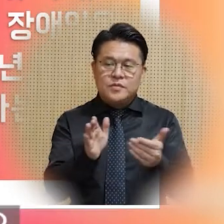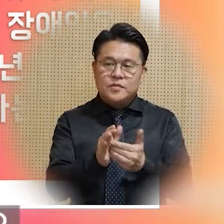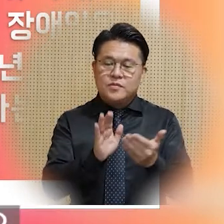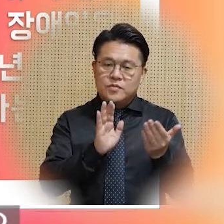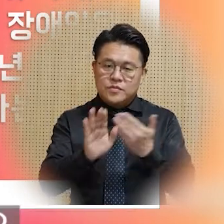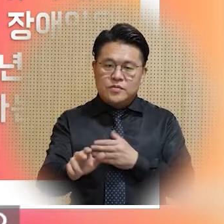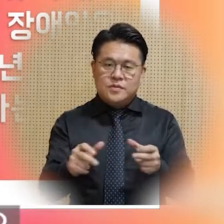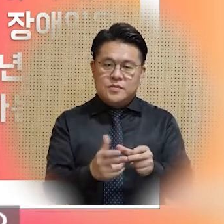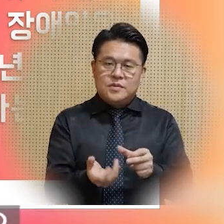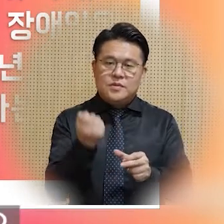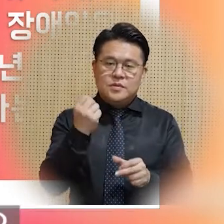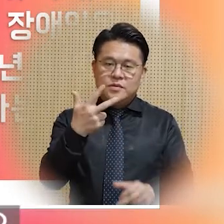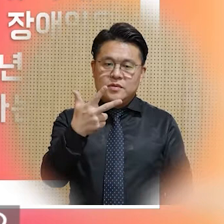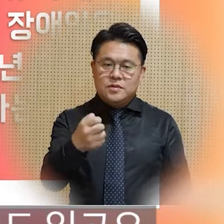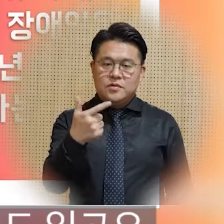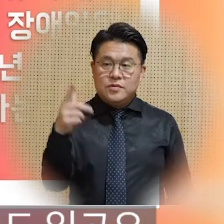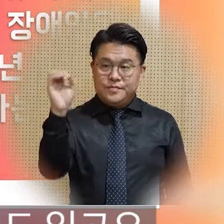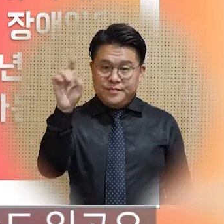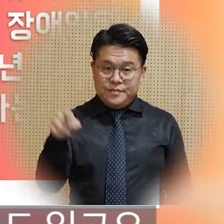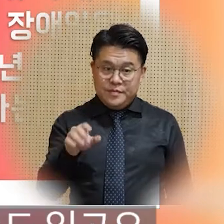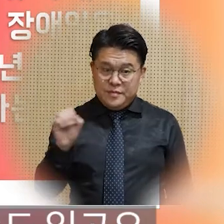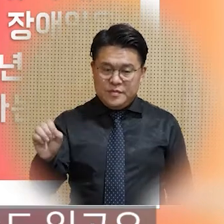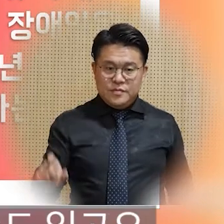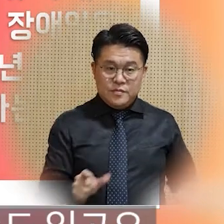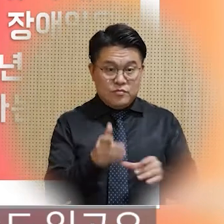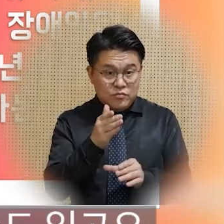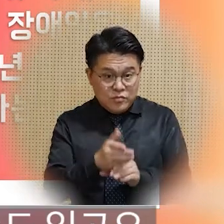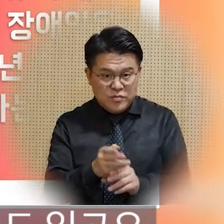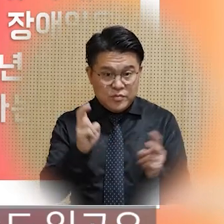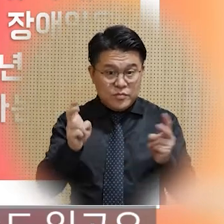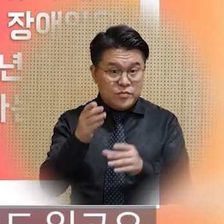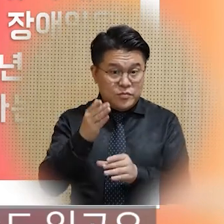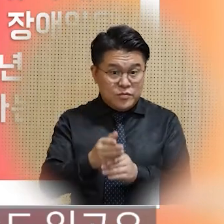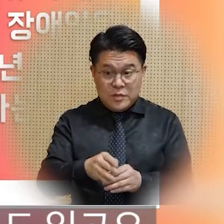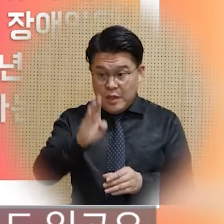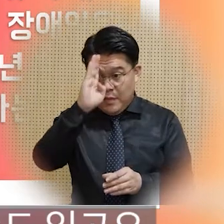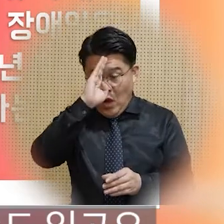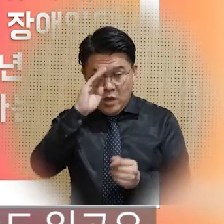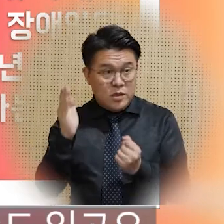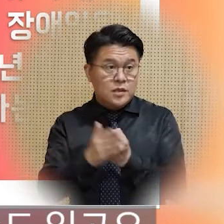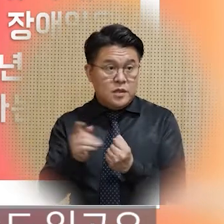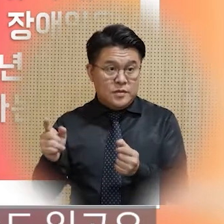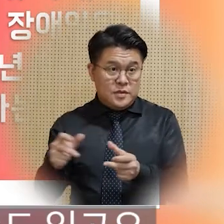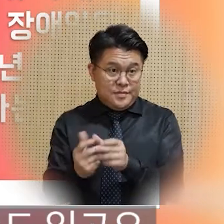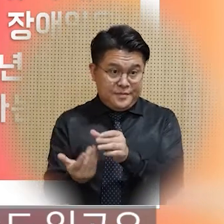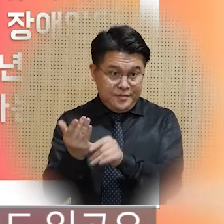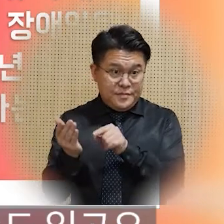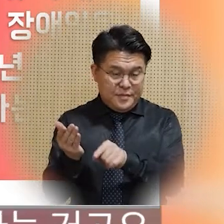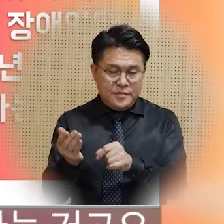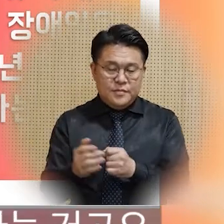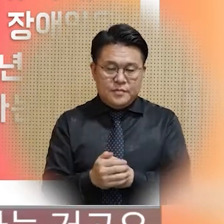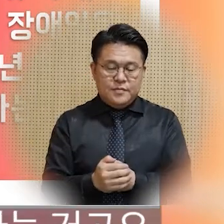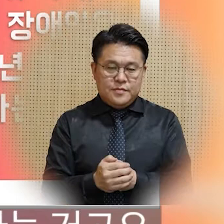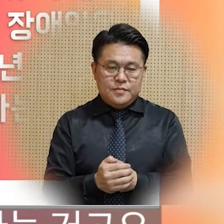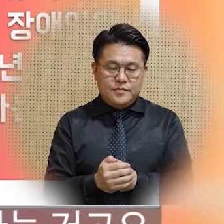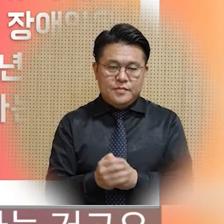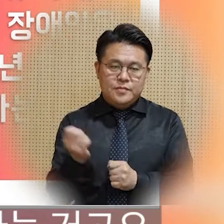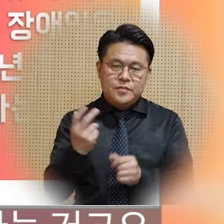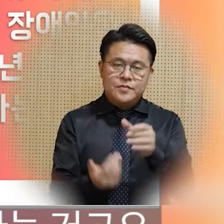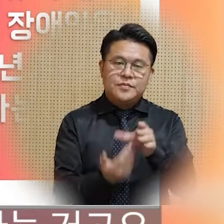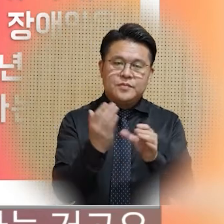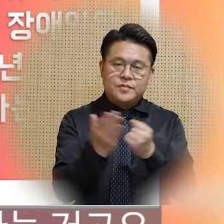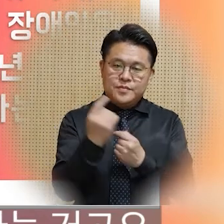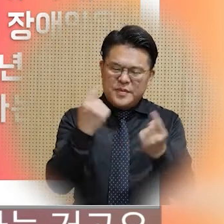76%가 후천적인 부분인데요. 뭐 일상생활을 하다가 또는 직장생활을 하다가 뭐 질병을 얻을 수도 있고요. 아니면은 사고가